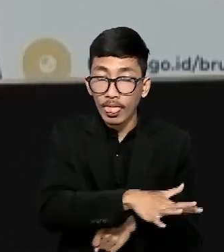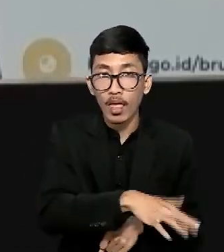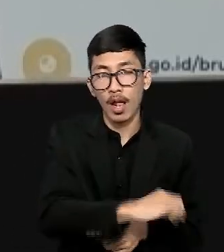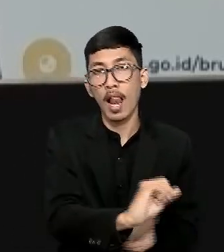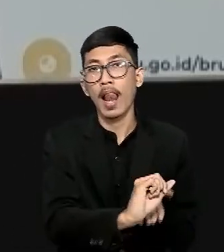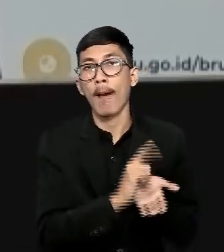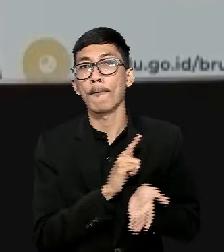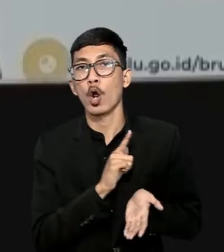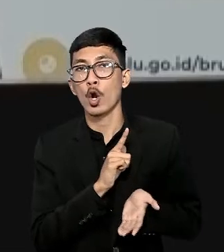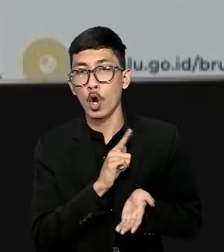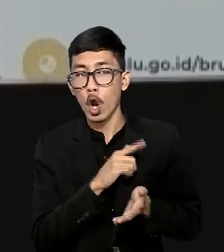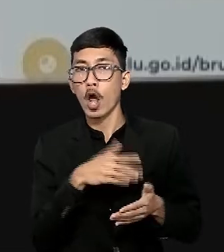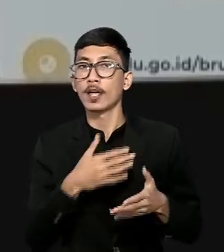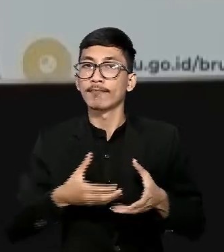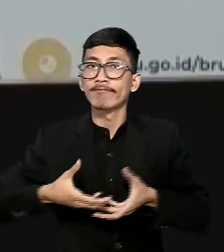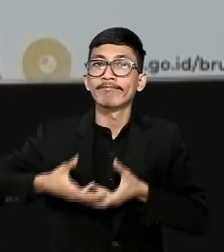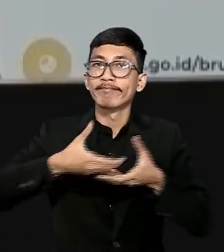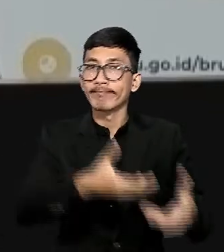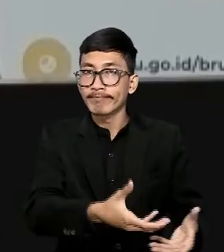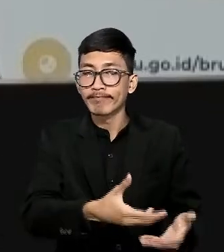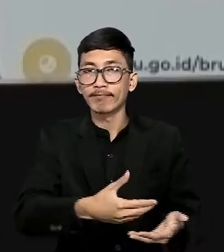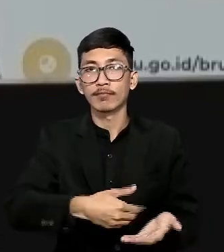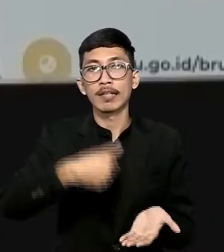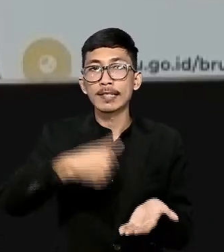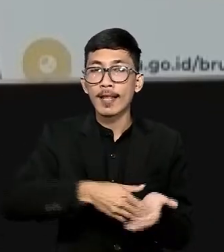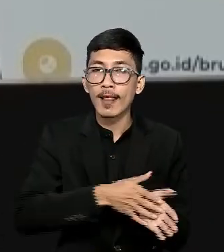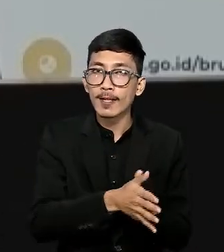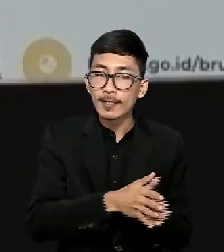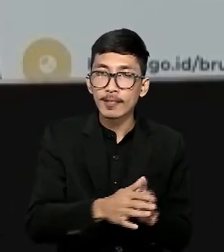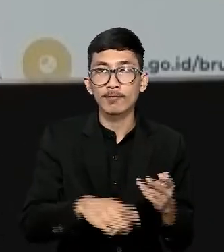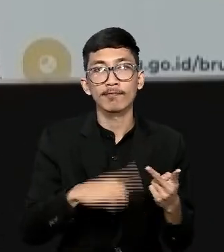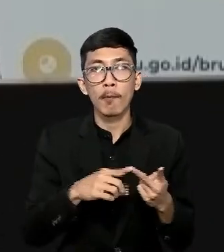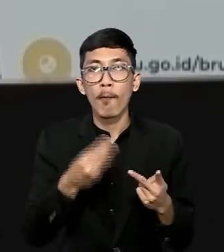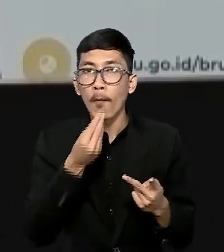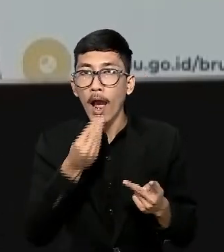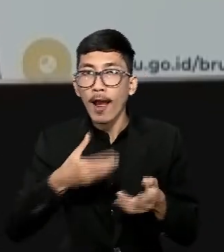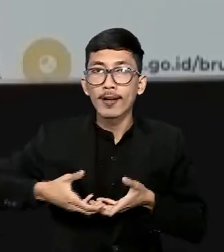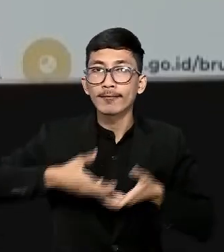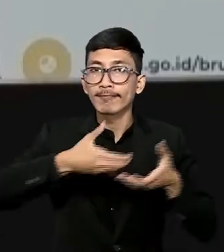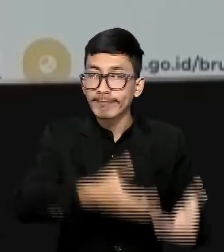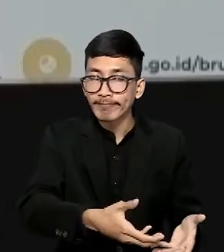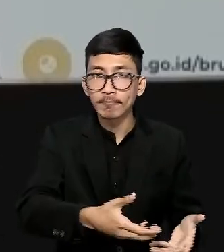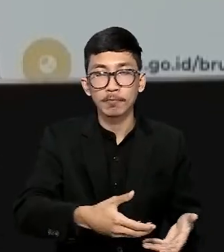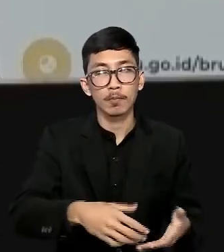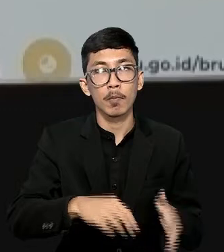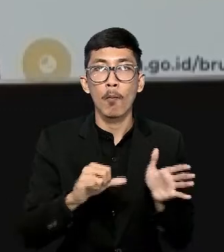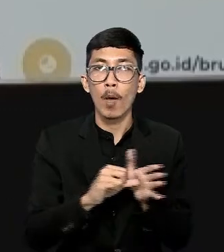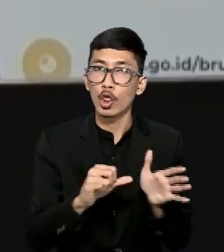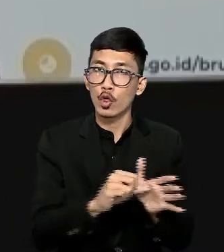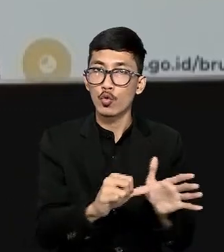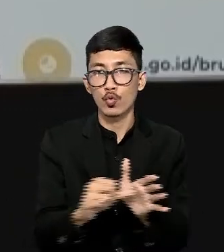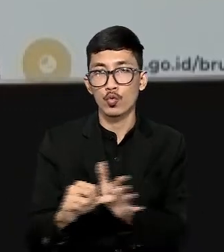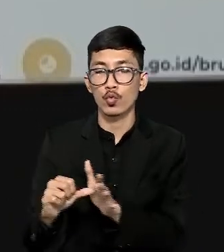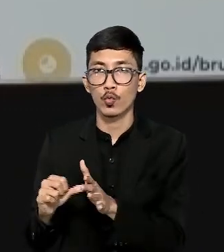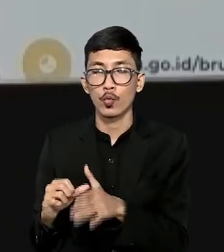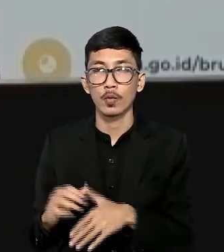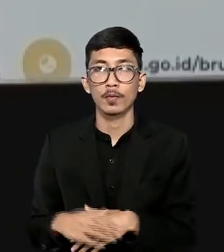masker dan yang lain-lainnya dan sekitarnya pun membutuhkan PCR KBRI juga membantu untuk mengatur